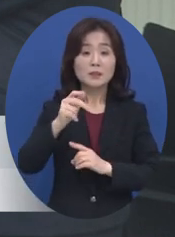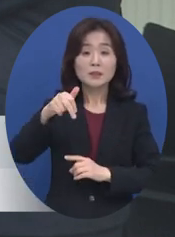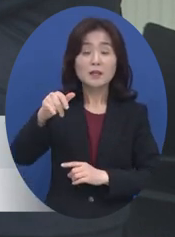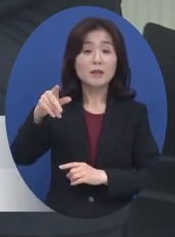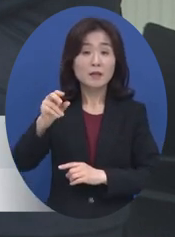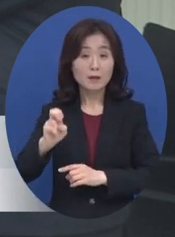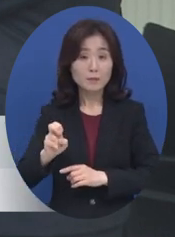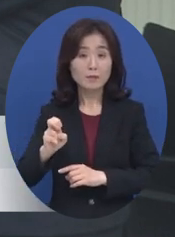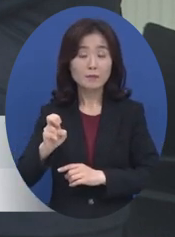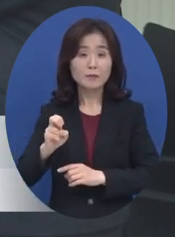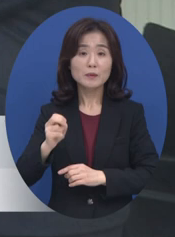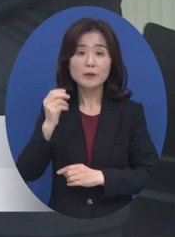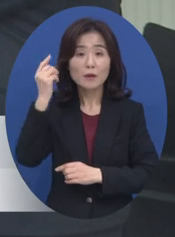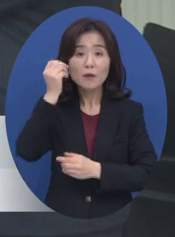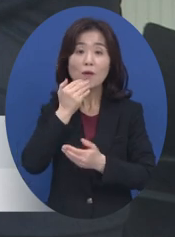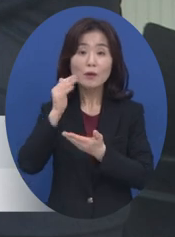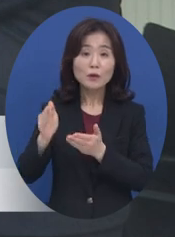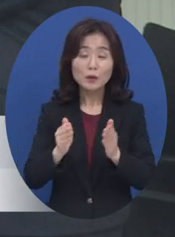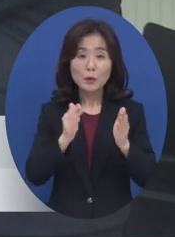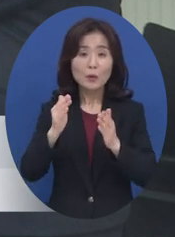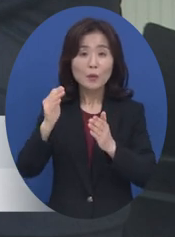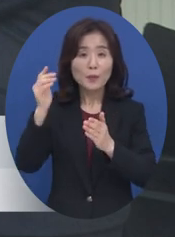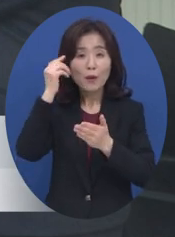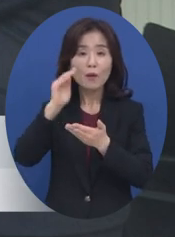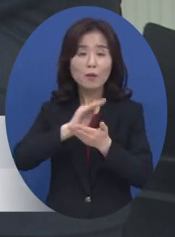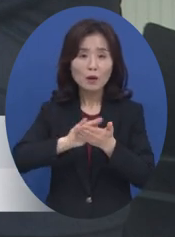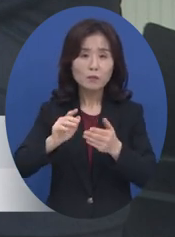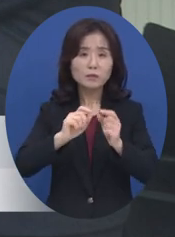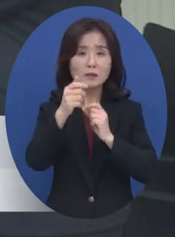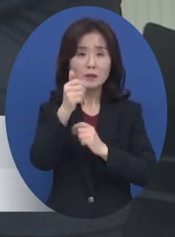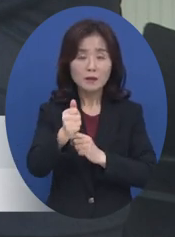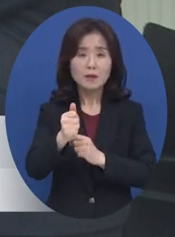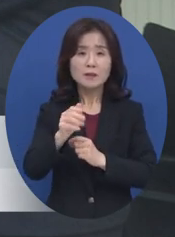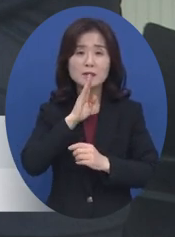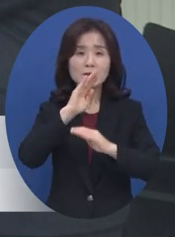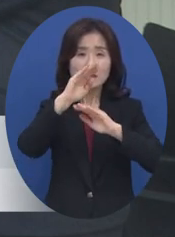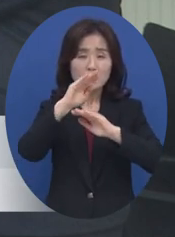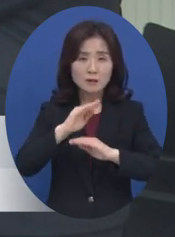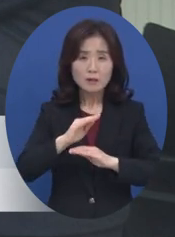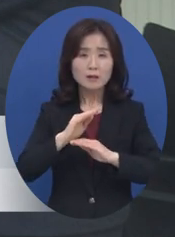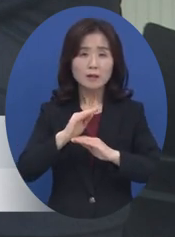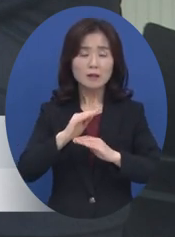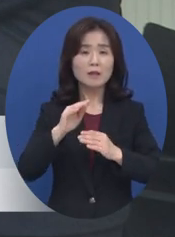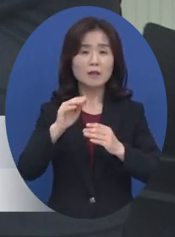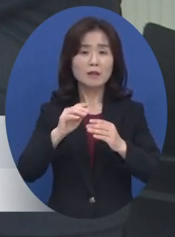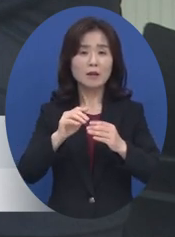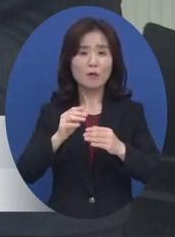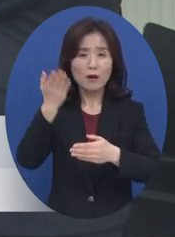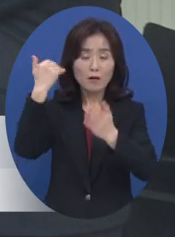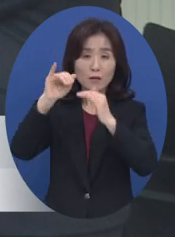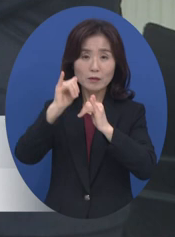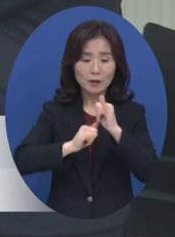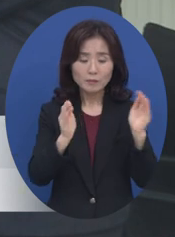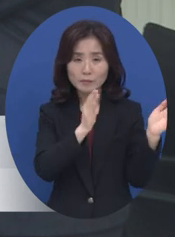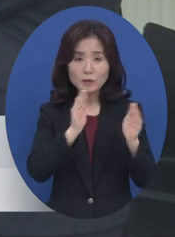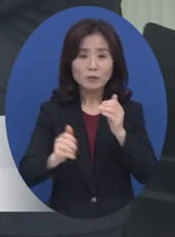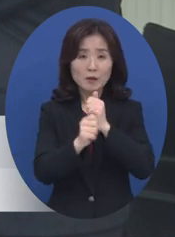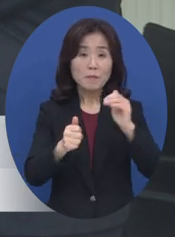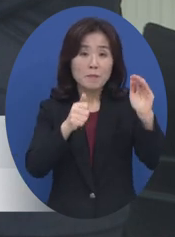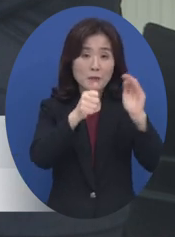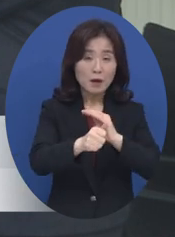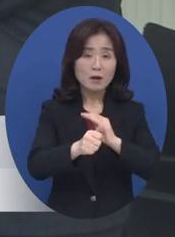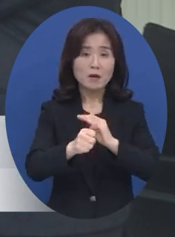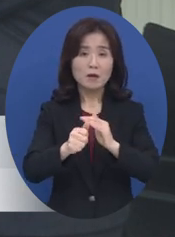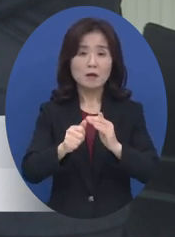경기도 평화 부지사 가 진실 화해를 위한 과거사 정리 위원회 를 방문했는데요 피해자 명단과 원화 대장을 제출하고